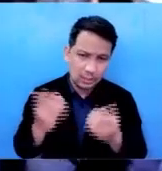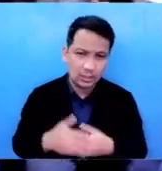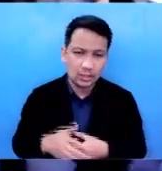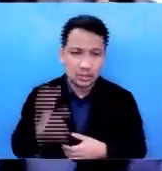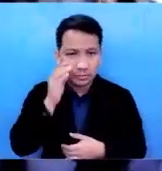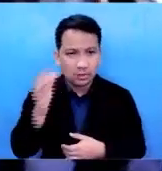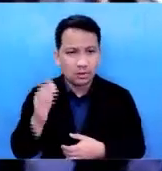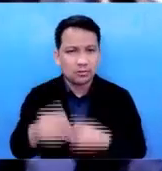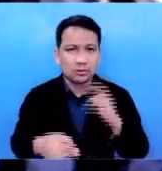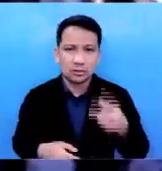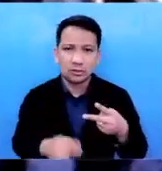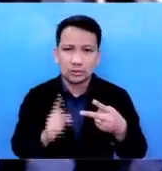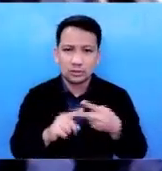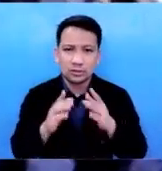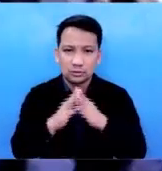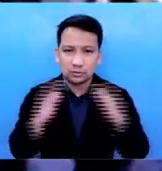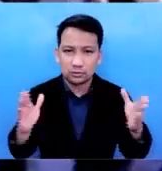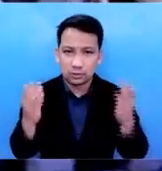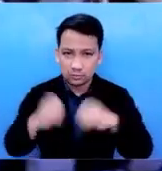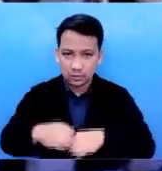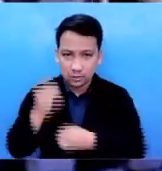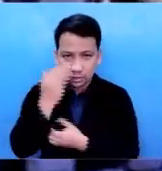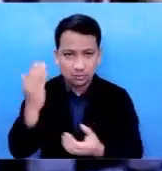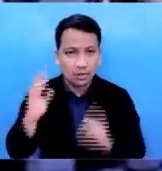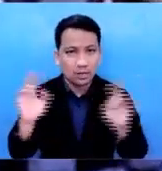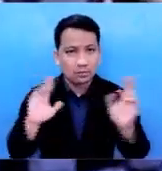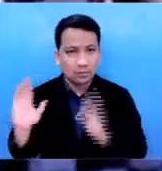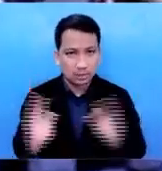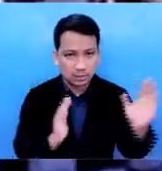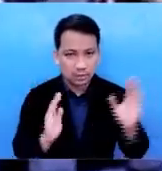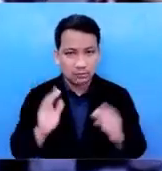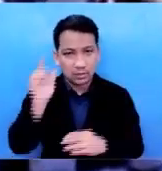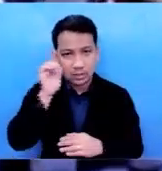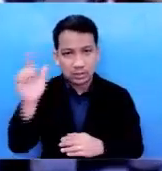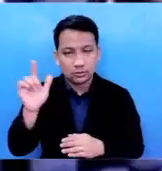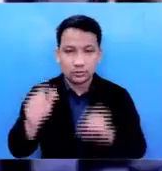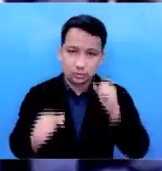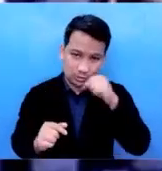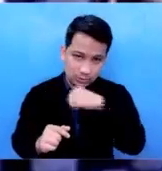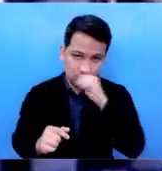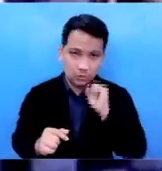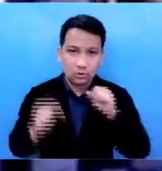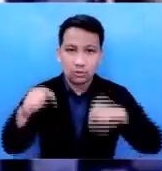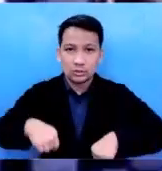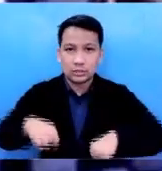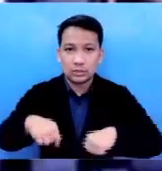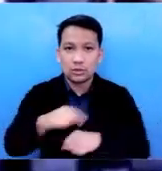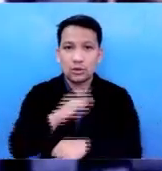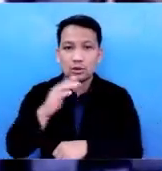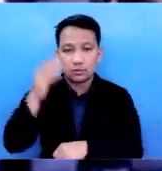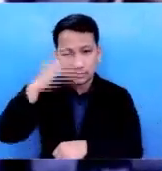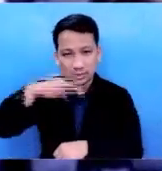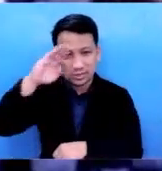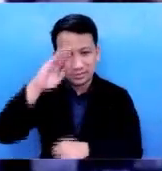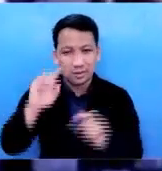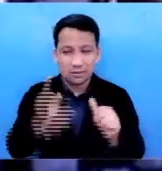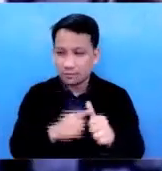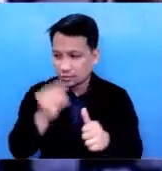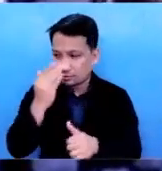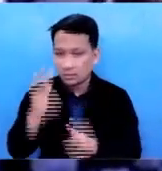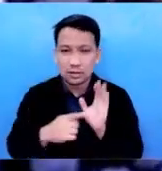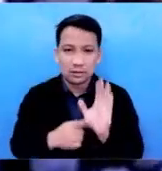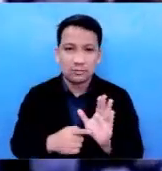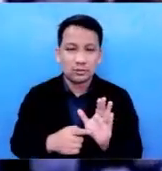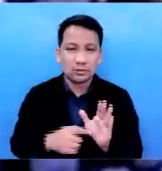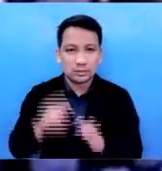Cheryl, dalawang malalaking events na ang ginagawa ng Lacson-Soto Tandem dito sa Cavite. Una, yung kanilang kick-off rally sa bayan